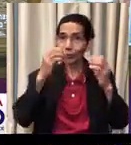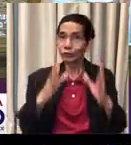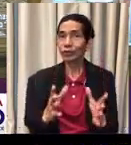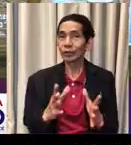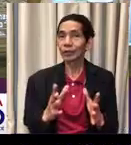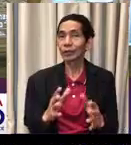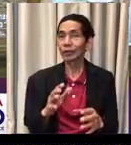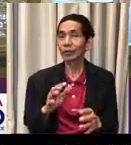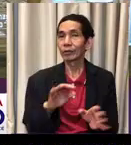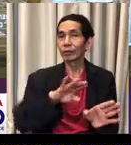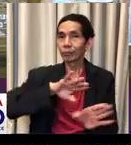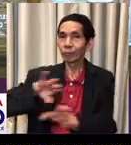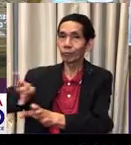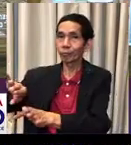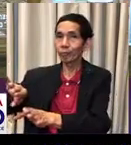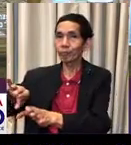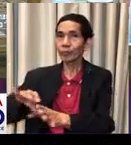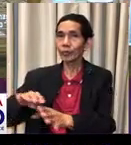At syempre,